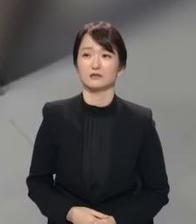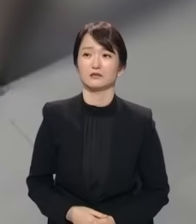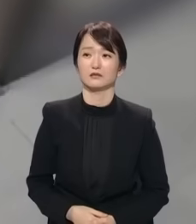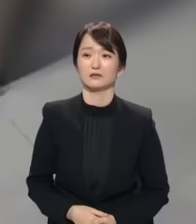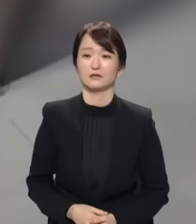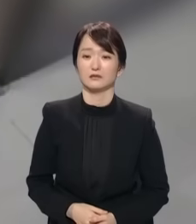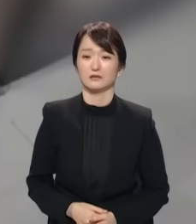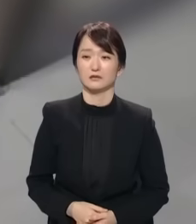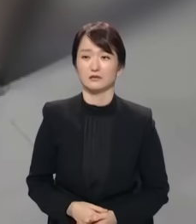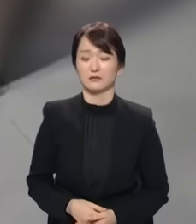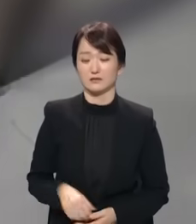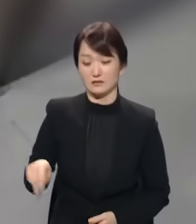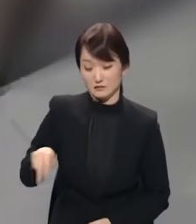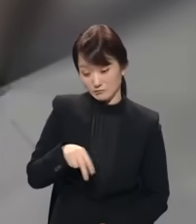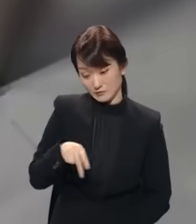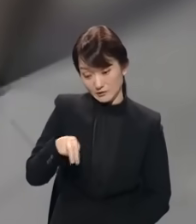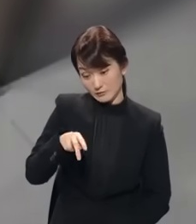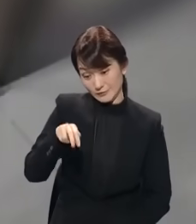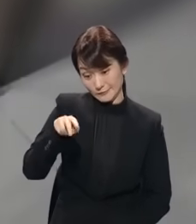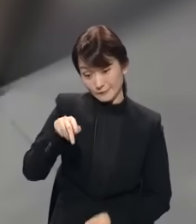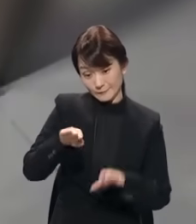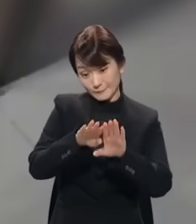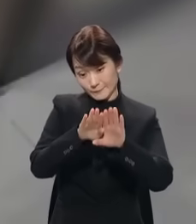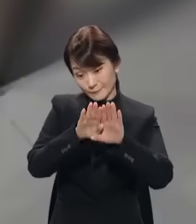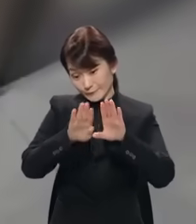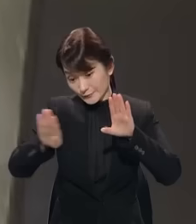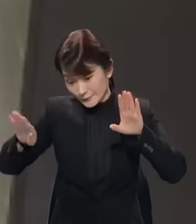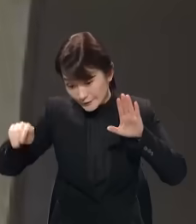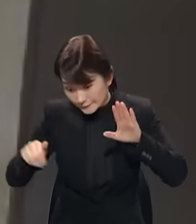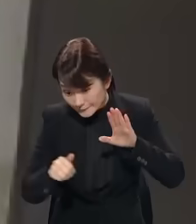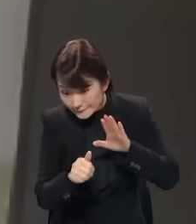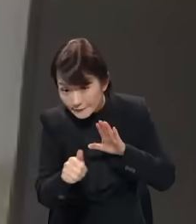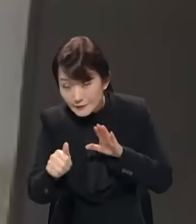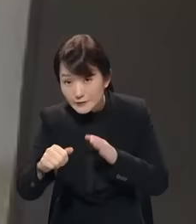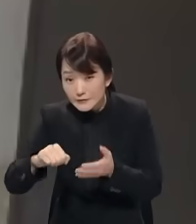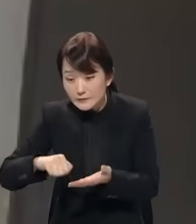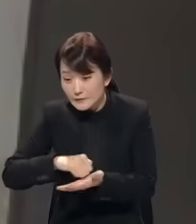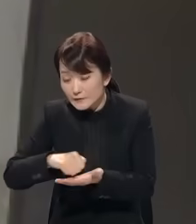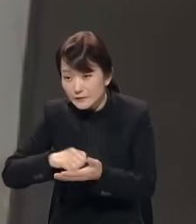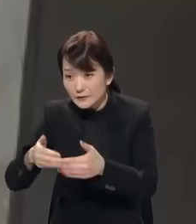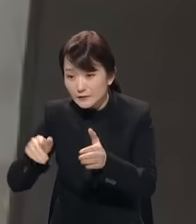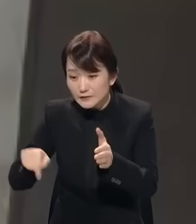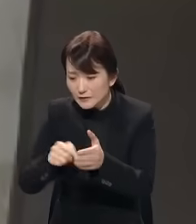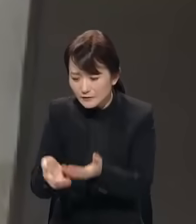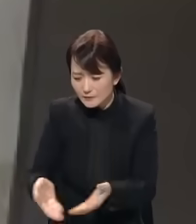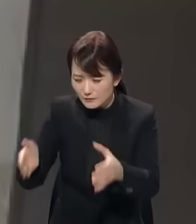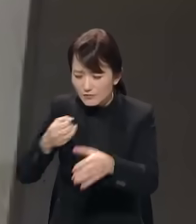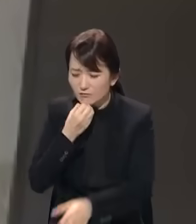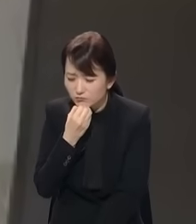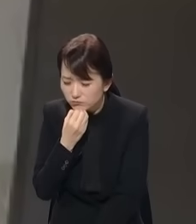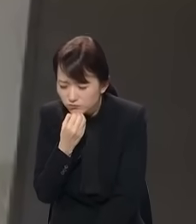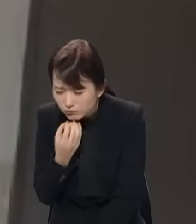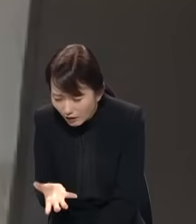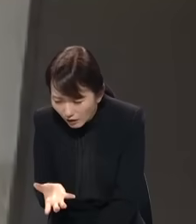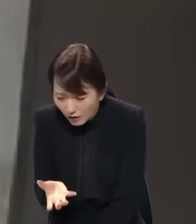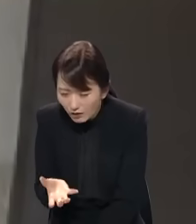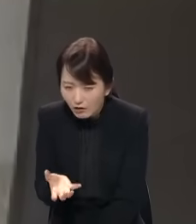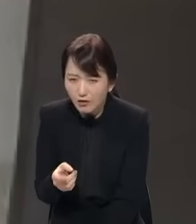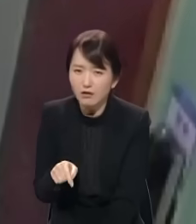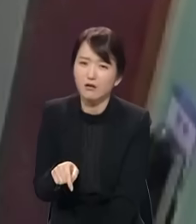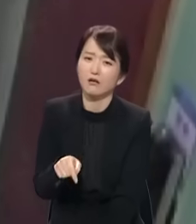저까지 올라와가지고 찾아 들어가서 세탁실에 들어가서 세탁통에 저렇게 한다. 하, 참 이게